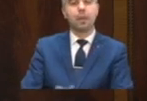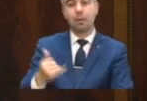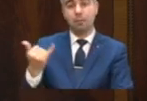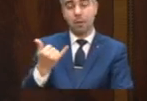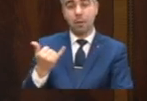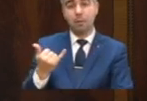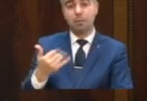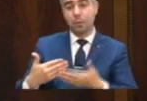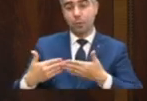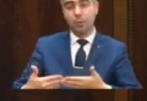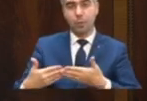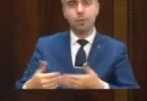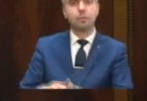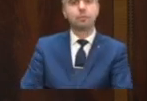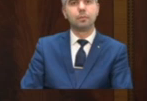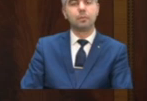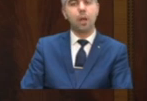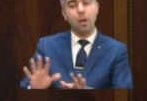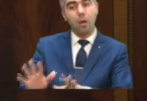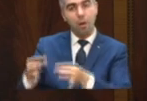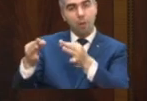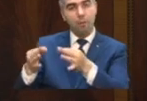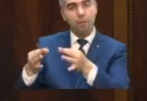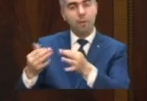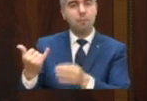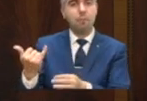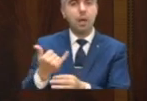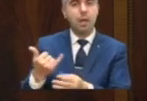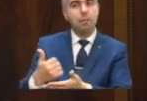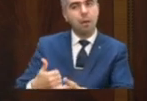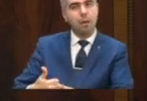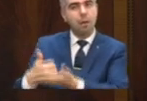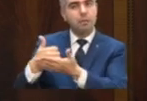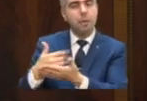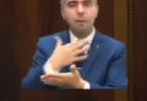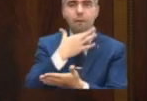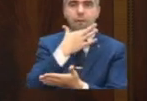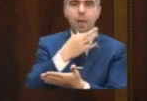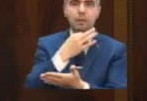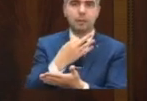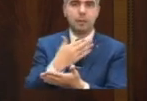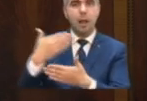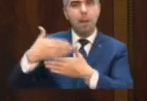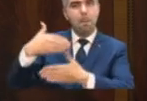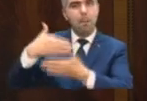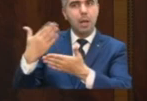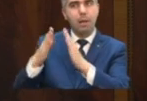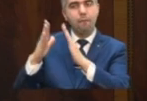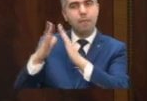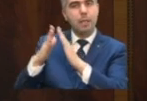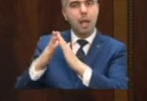أي وقت مضى إيجاد حلول آنية تتجلى في تبسيط مساطر البناء بالعالم